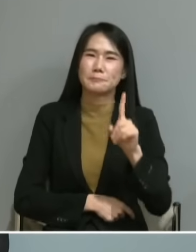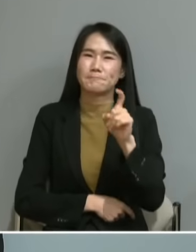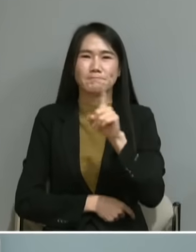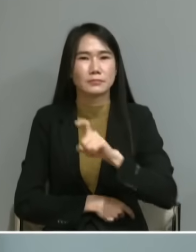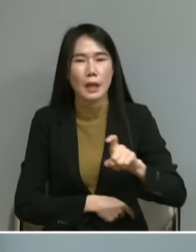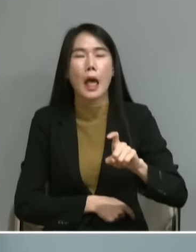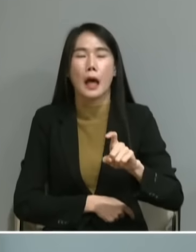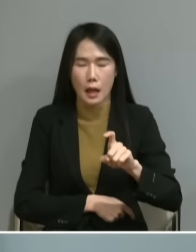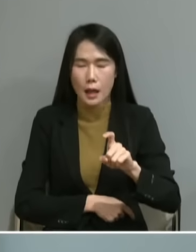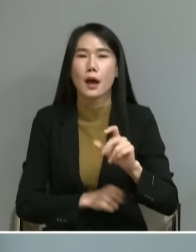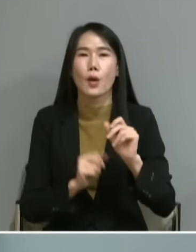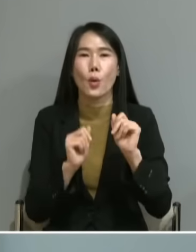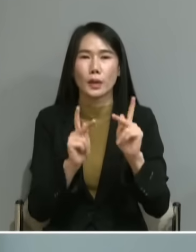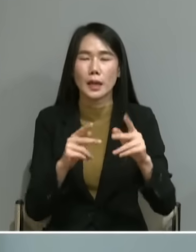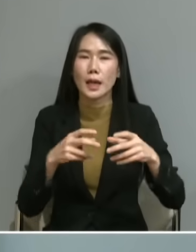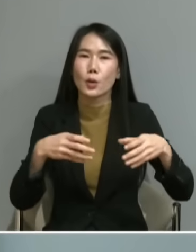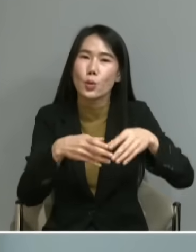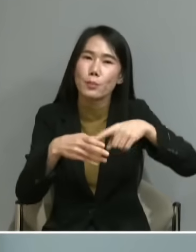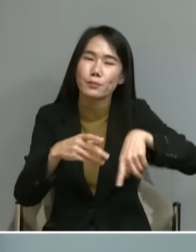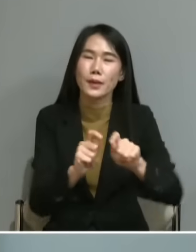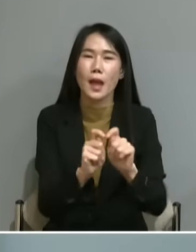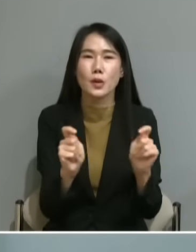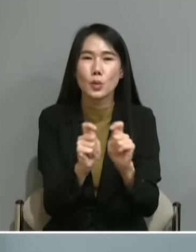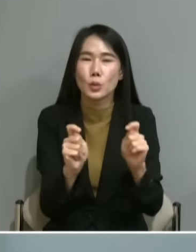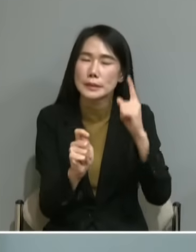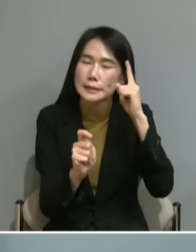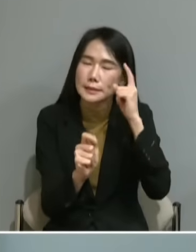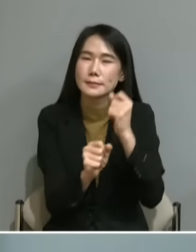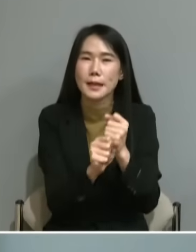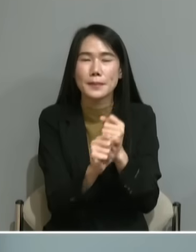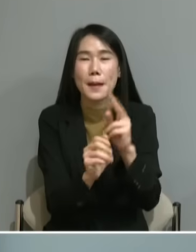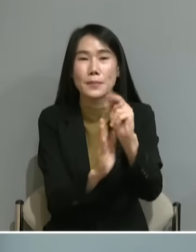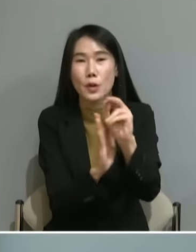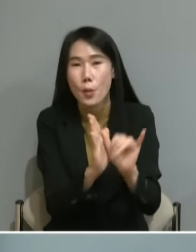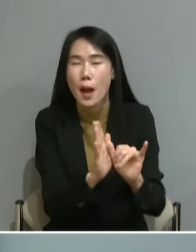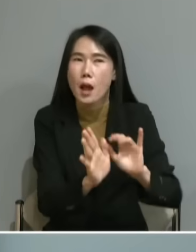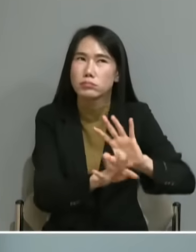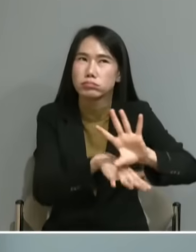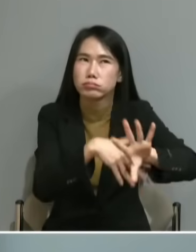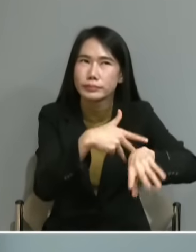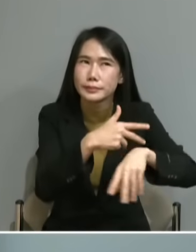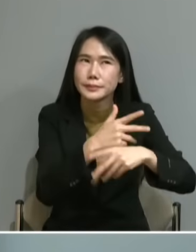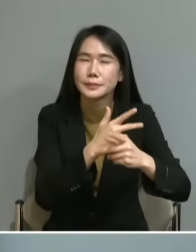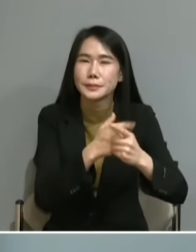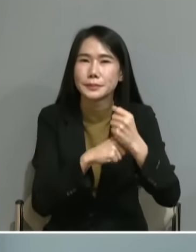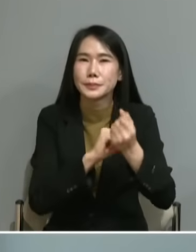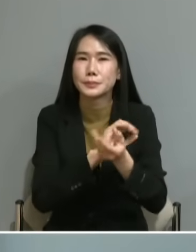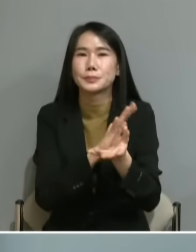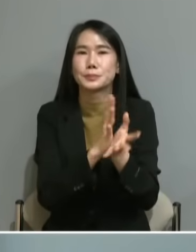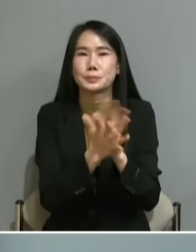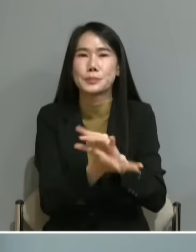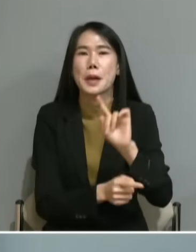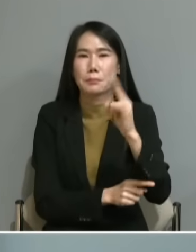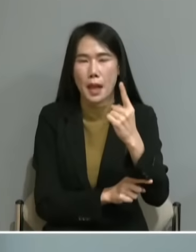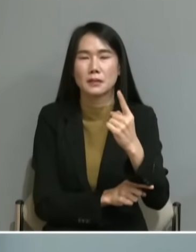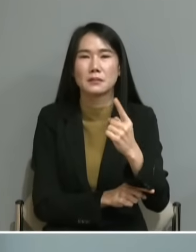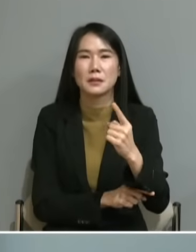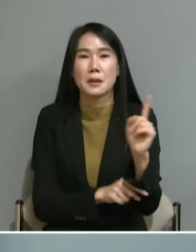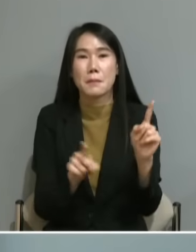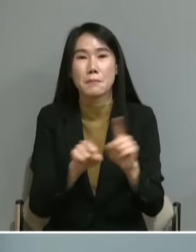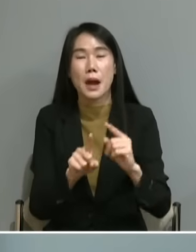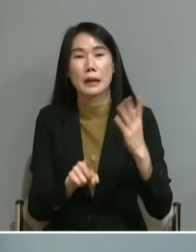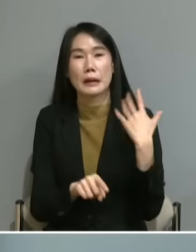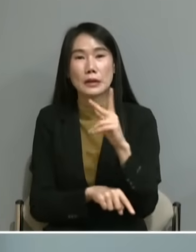ครับเราก็รับฟังคณะอนุกรรมการขับเคลื่อนนโยบายจึงมีมติในการเปลี่ยนขอบเขตจ